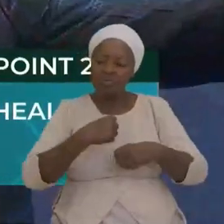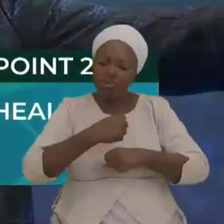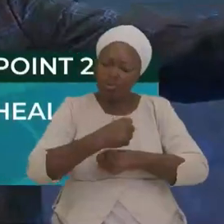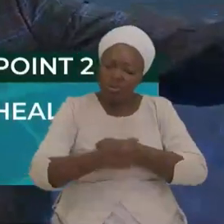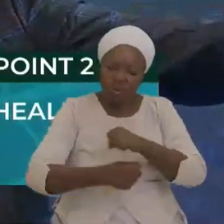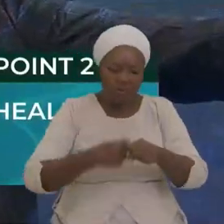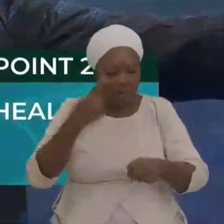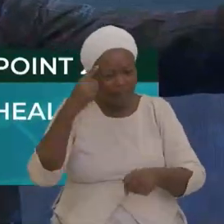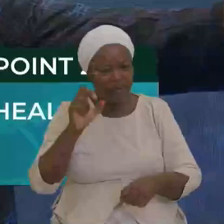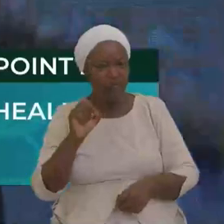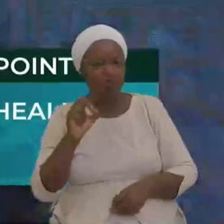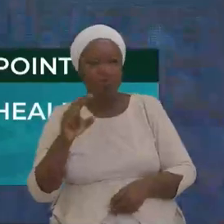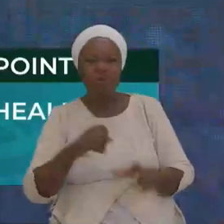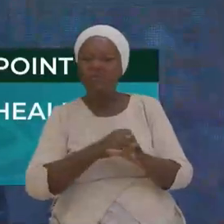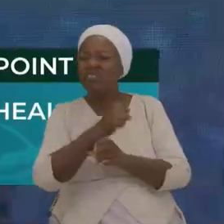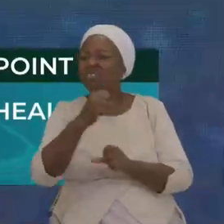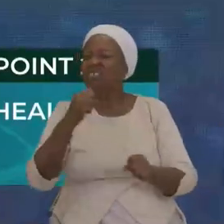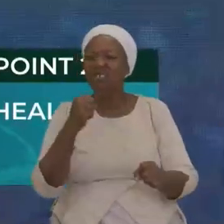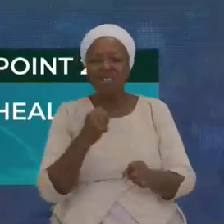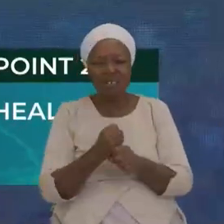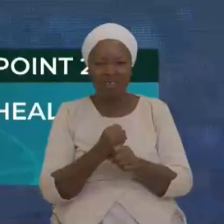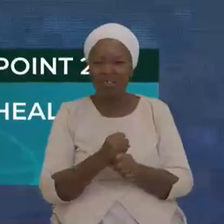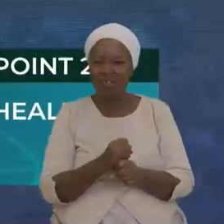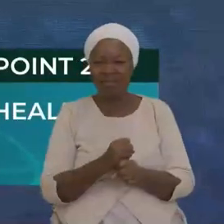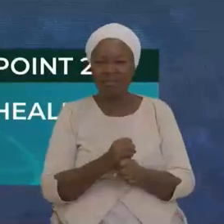qui a souffert pendant 12 ans.